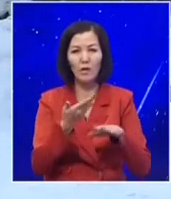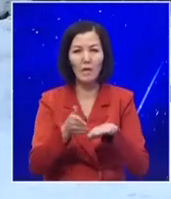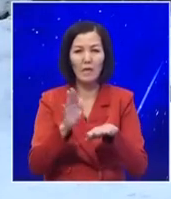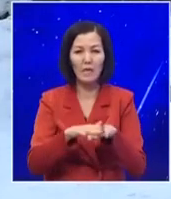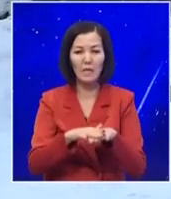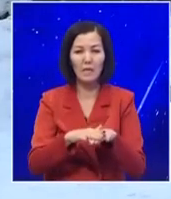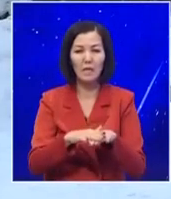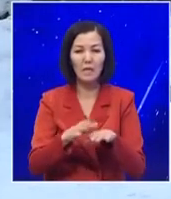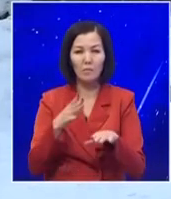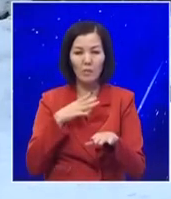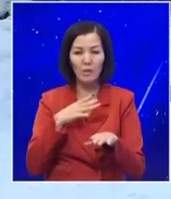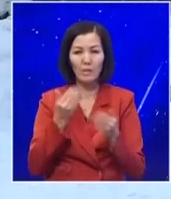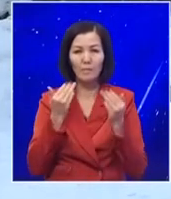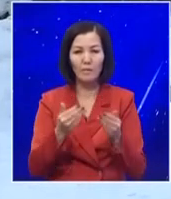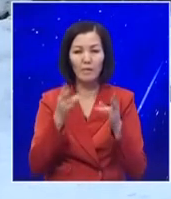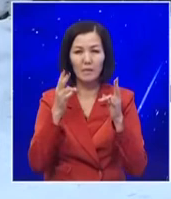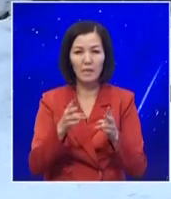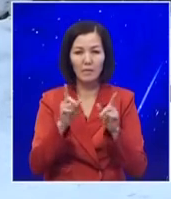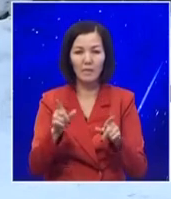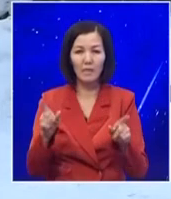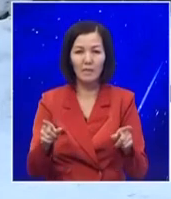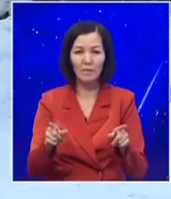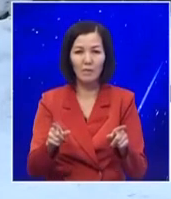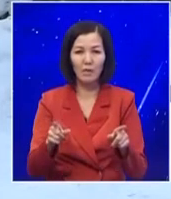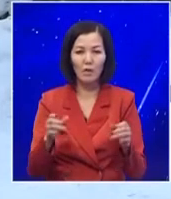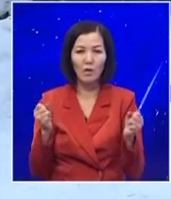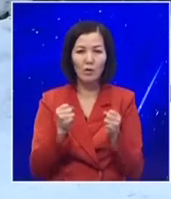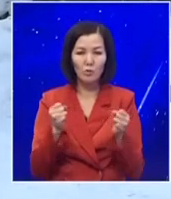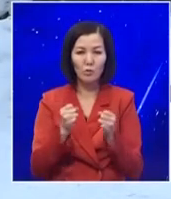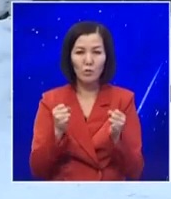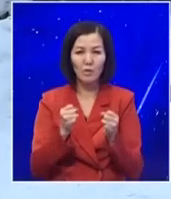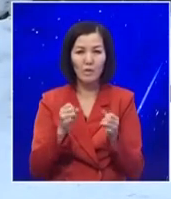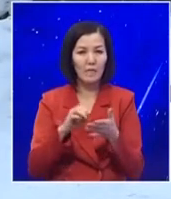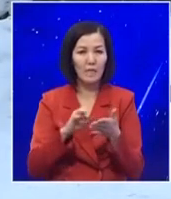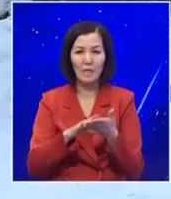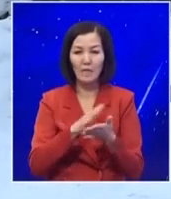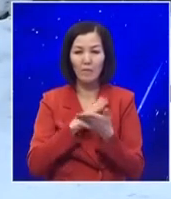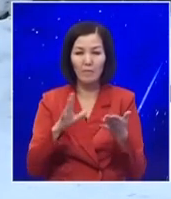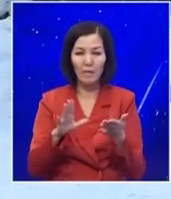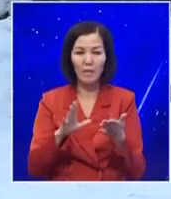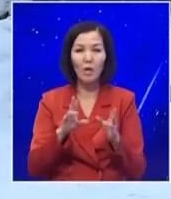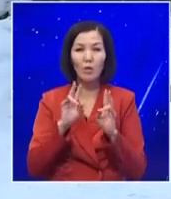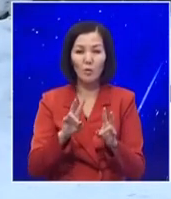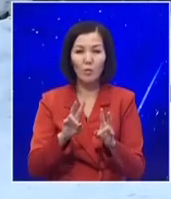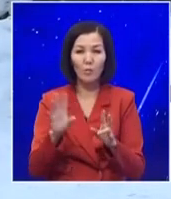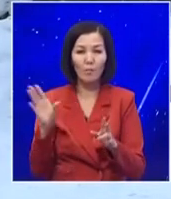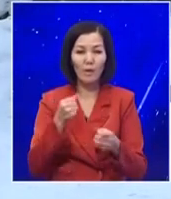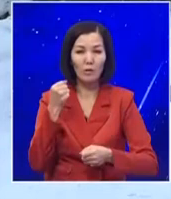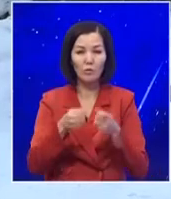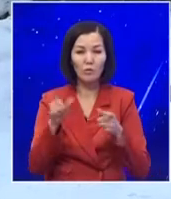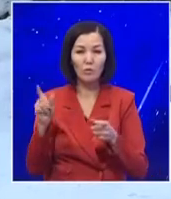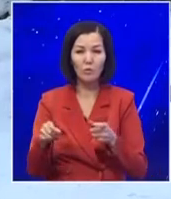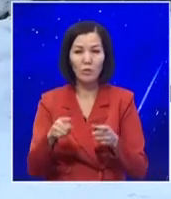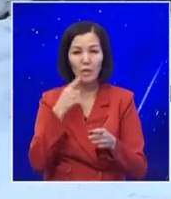тап болып жатады. Биыл зардап шеккендер арасында үсік шалу жағдайы тіркелмеген, бірақ сонда да барлық көлік иелеріне